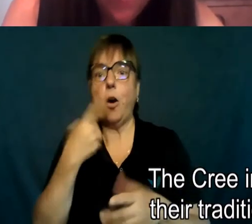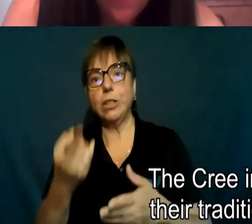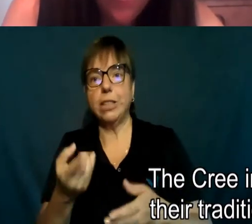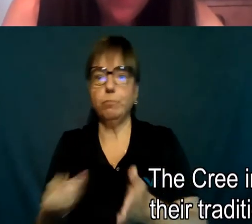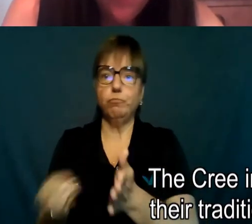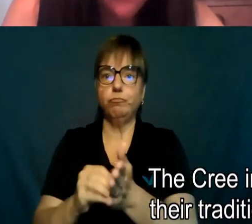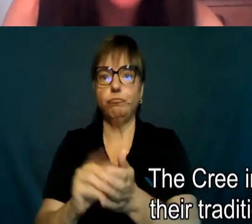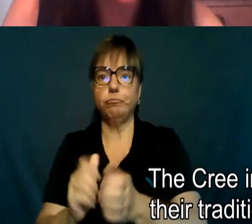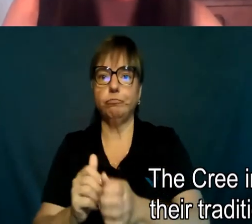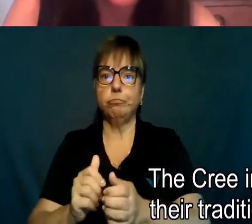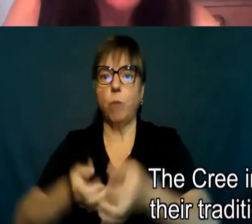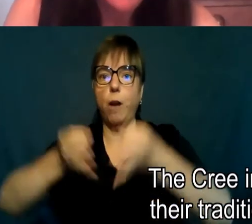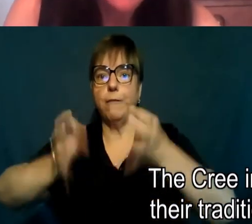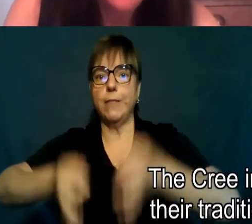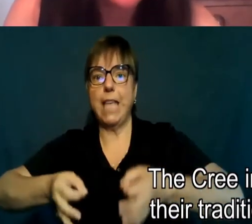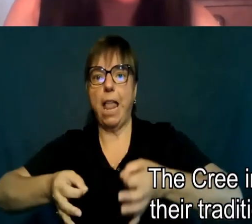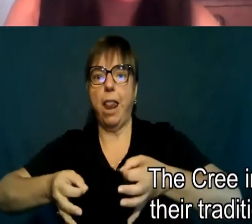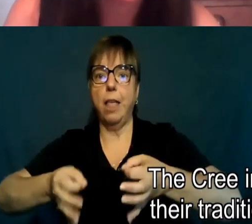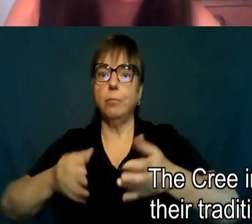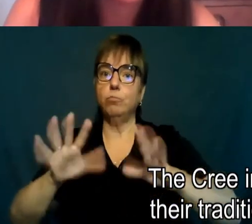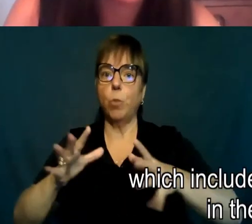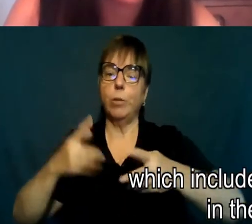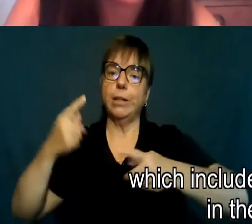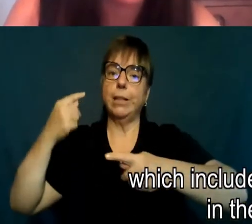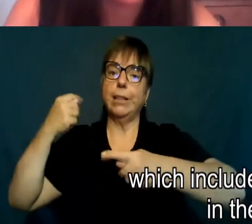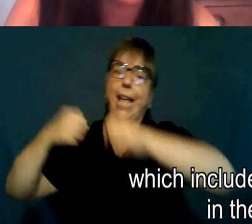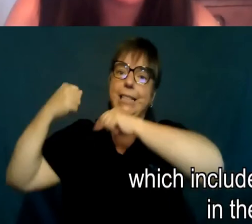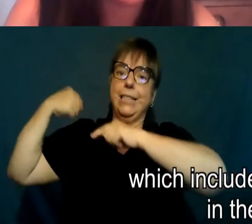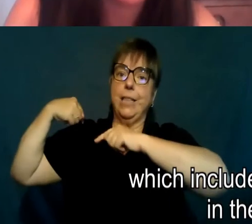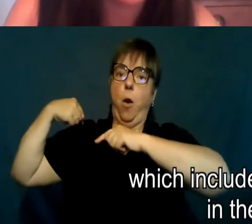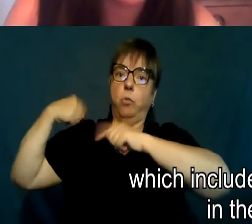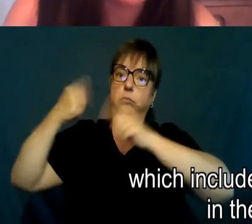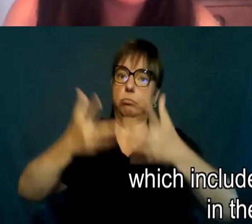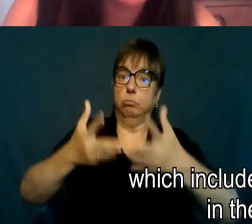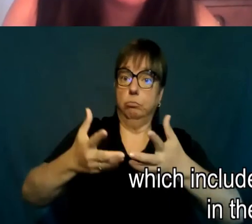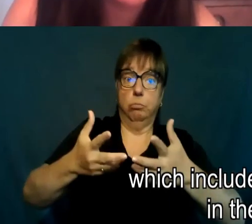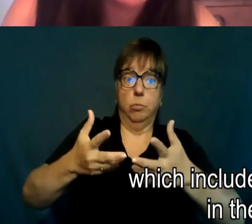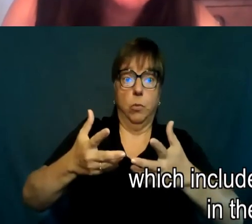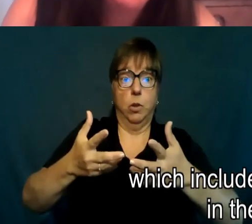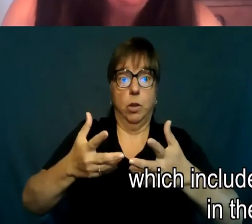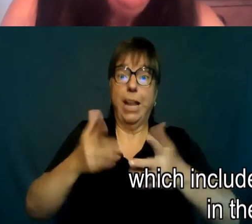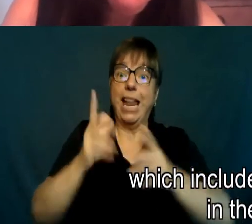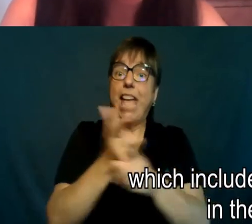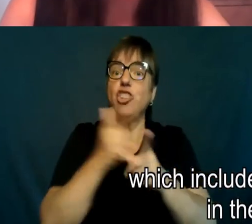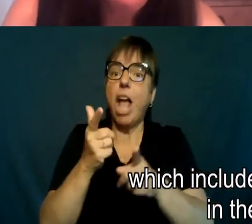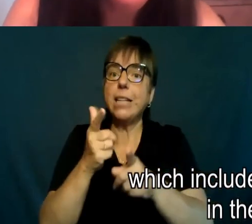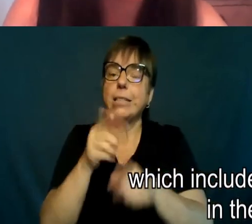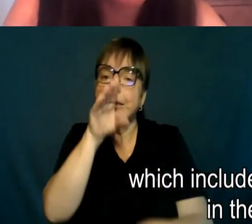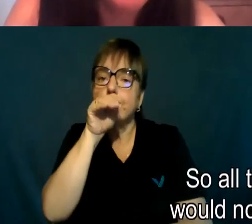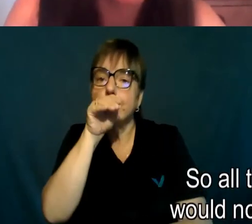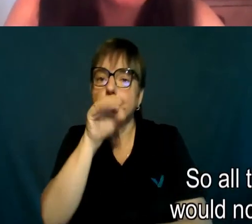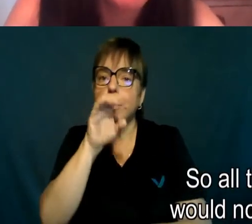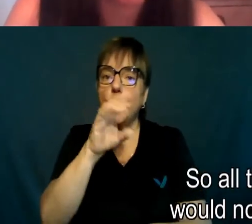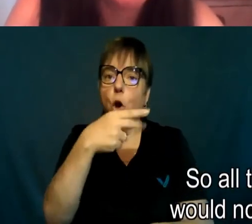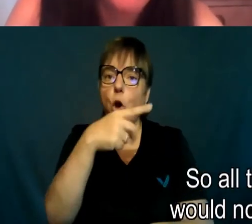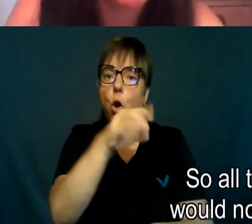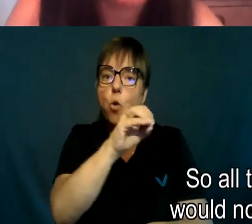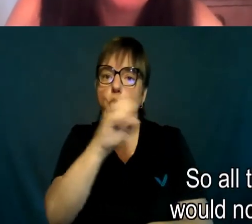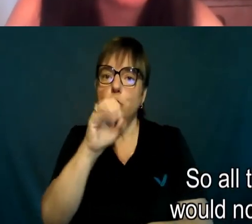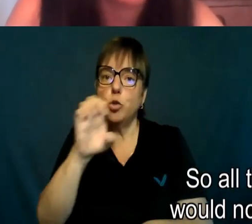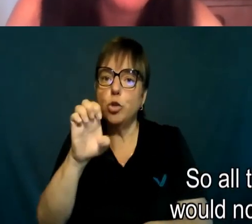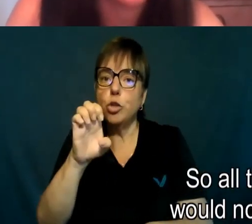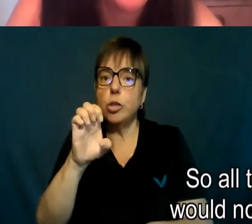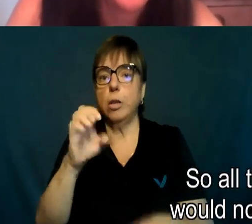leurs pratiques traditionnelles et ça inclut la chasse à l'outarde de printemps. Donc, toutes les